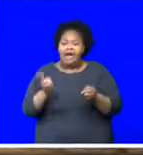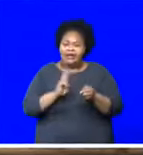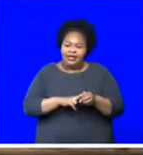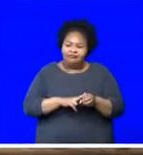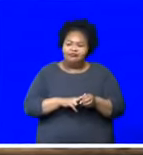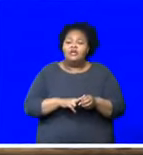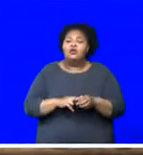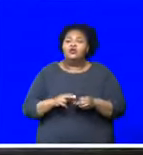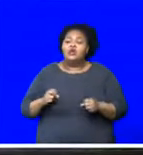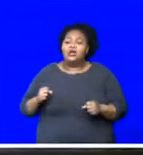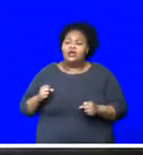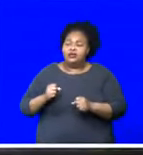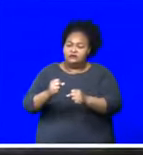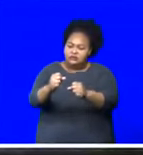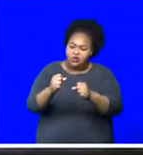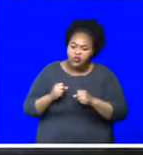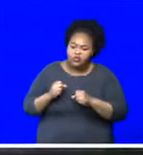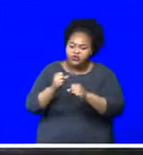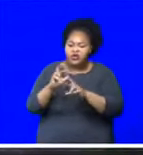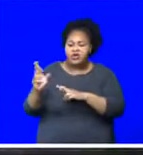ke kude lesingakakwenti.